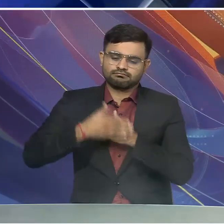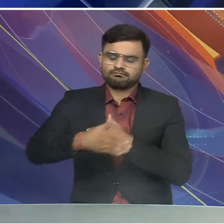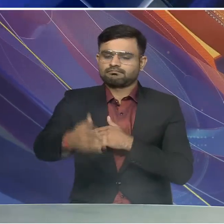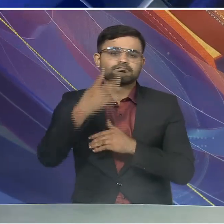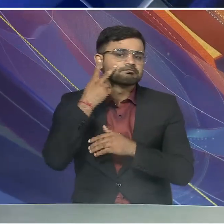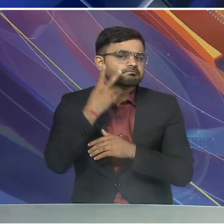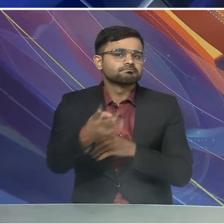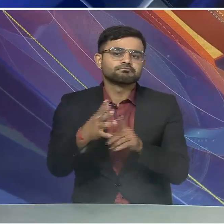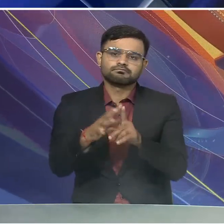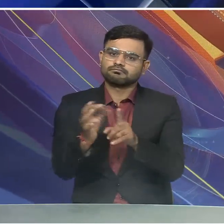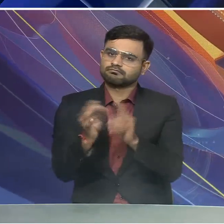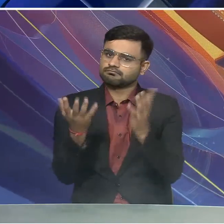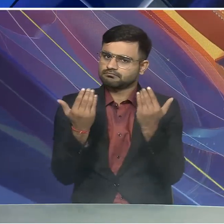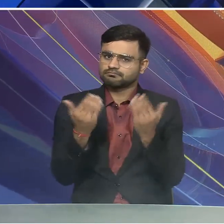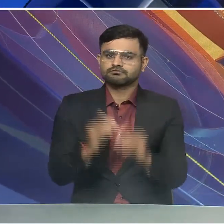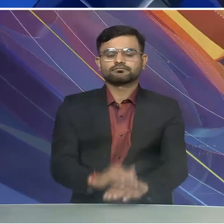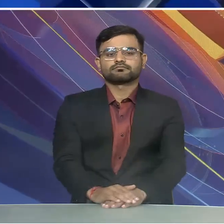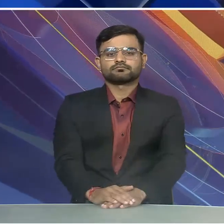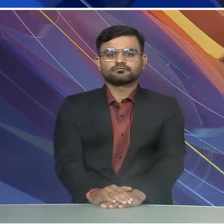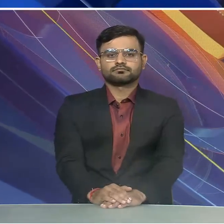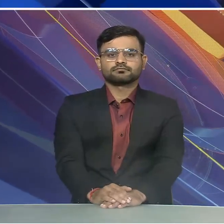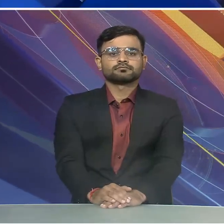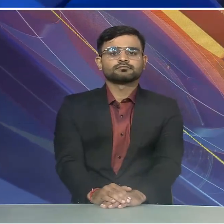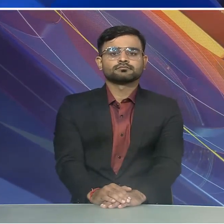कार्यवाही की जा सकेगी